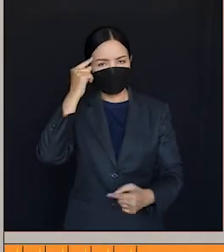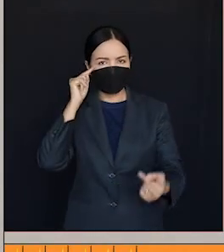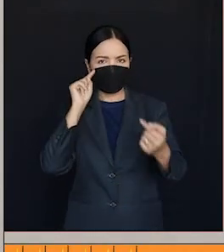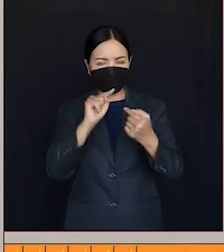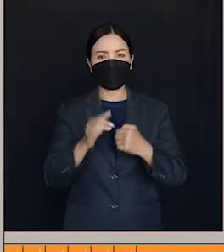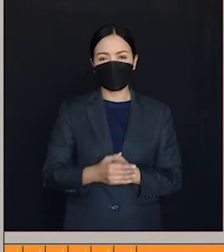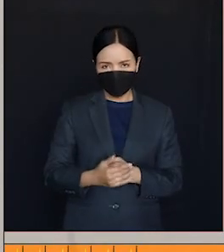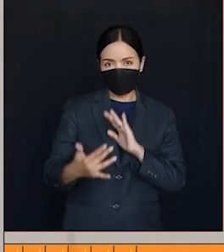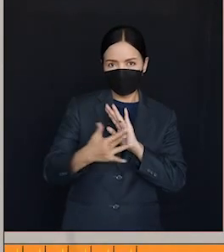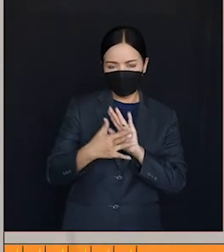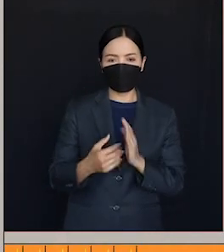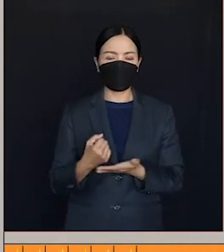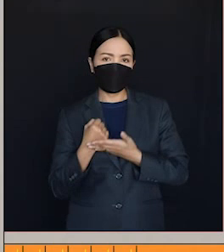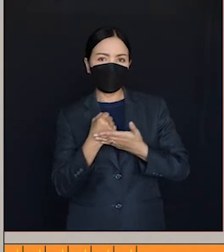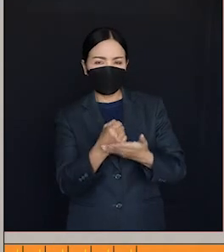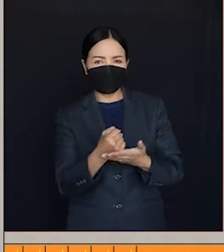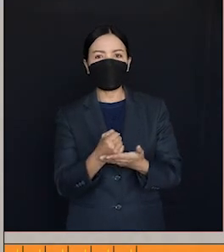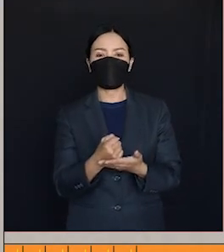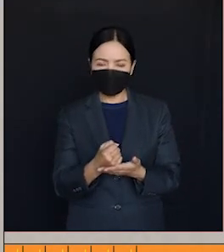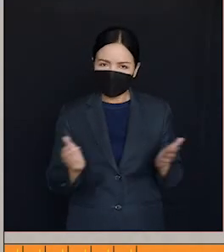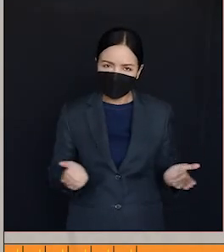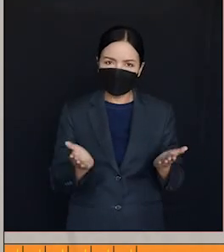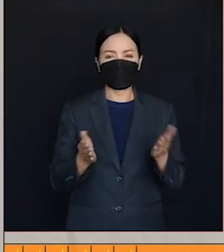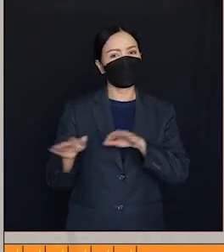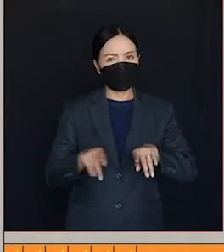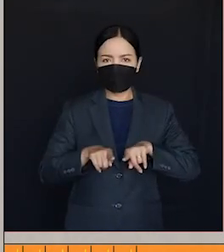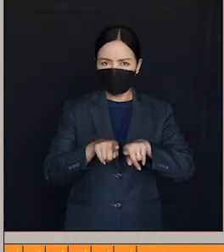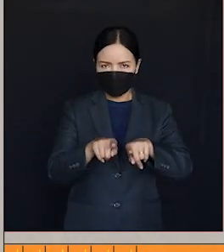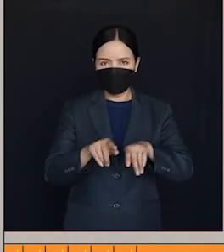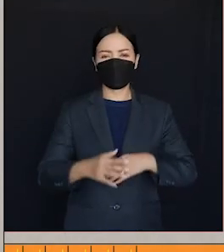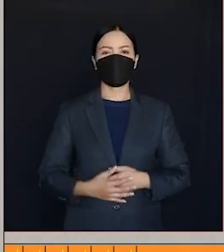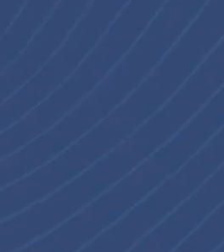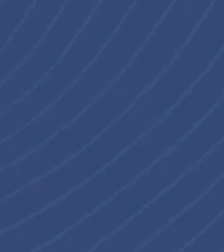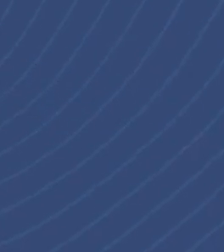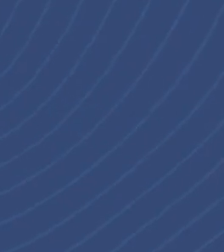assistive technology 3เรื่อง reasonable accommodation ไปด้วยกัน